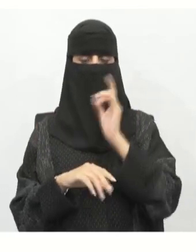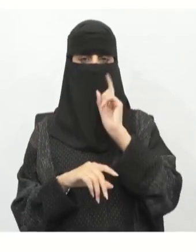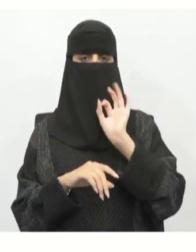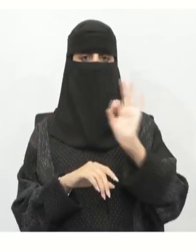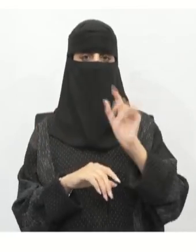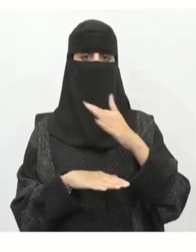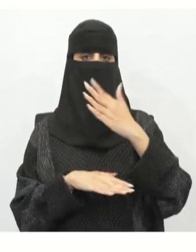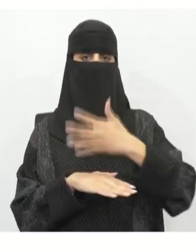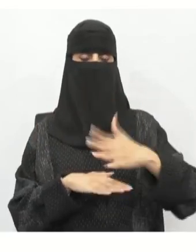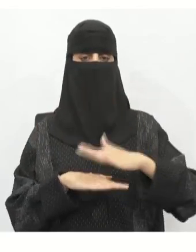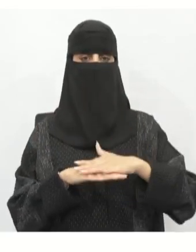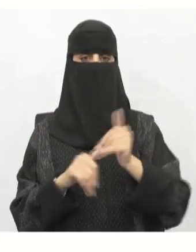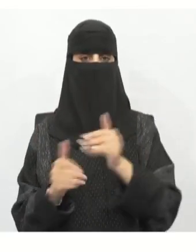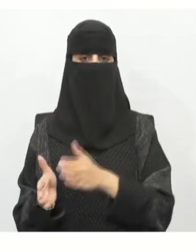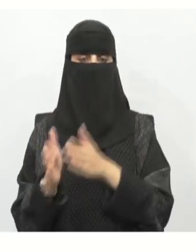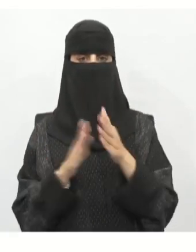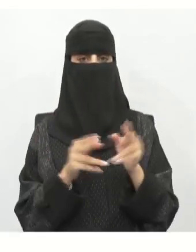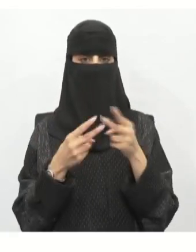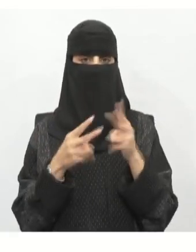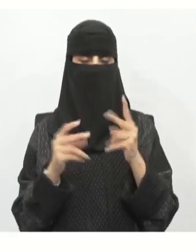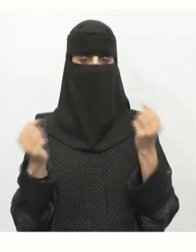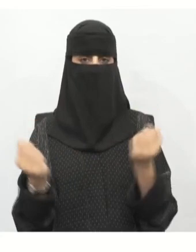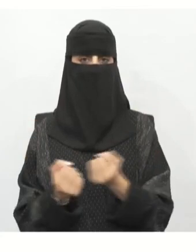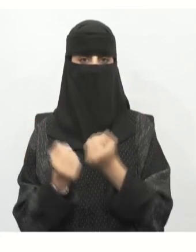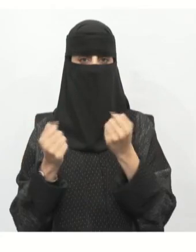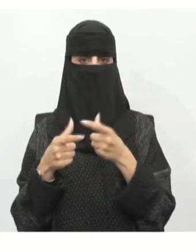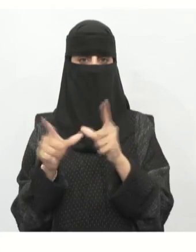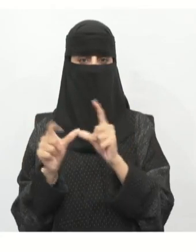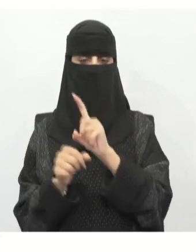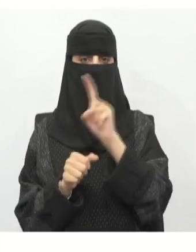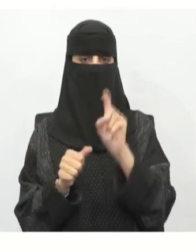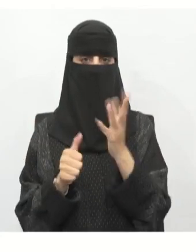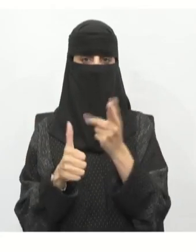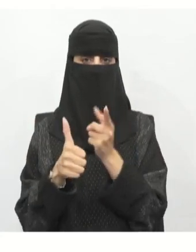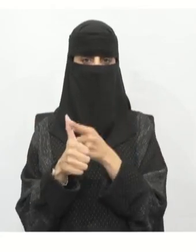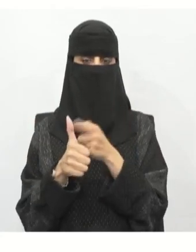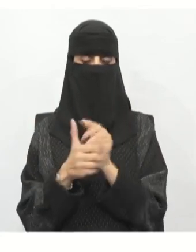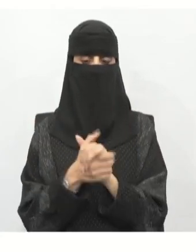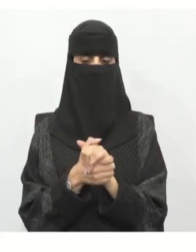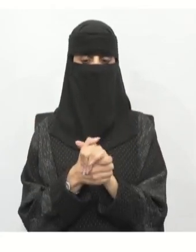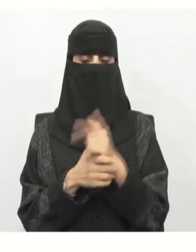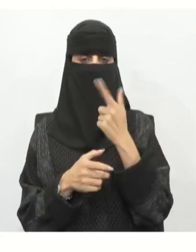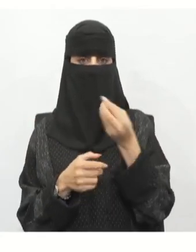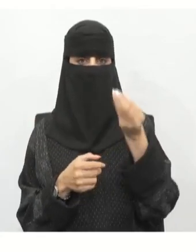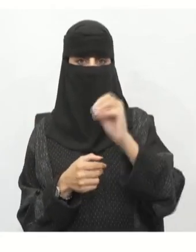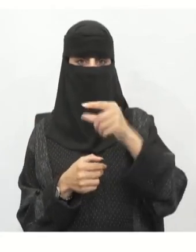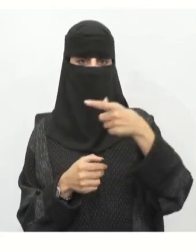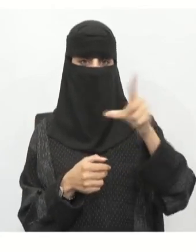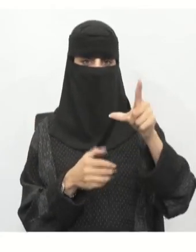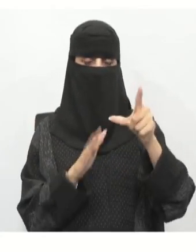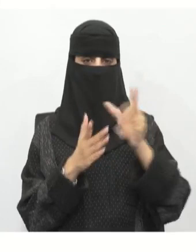نبدا بالتمارين العامه ابدا بالسؤال الاول اضع علامه صح